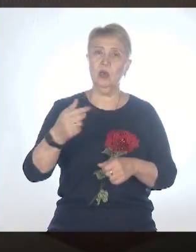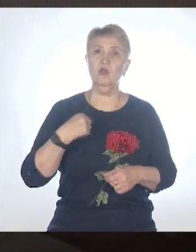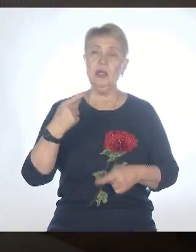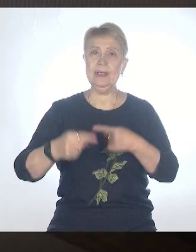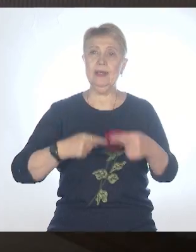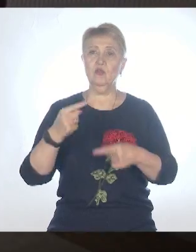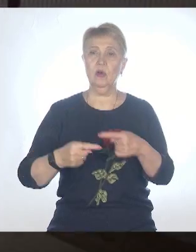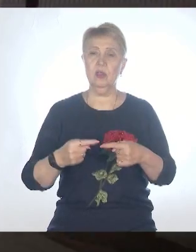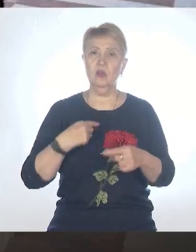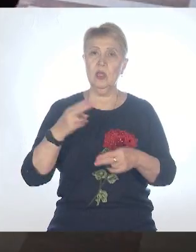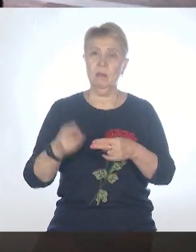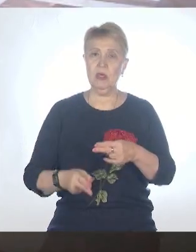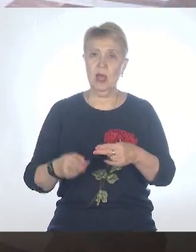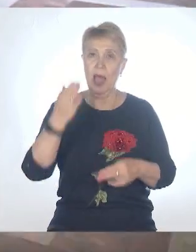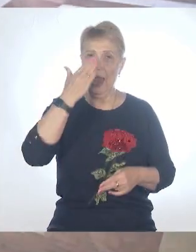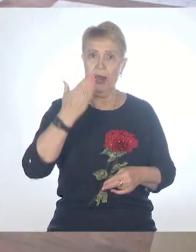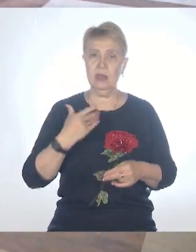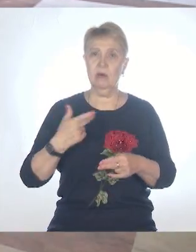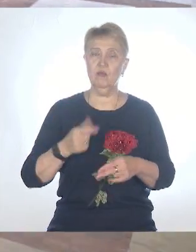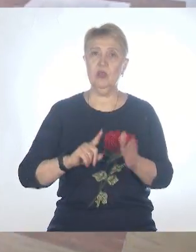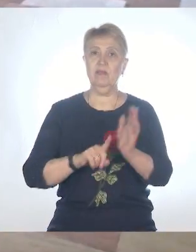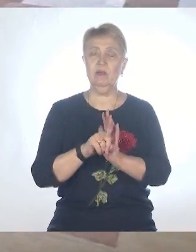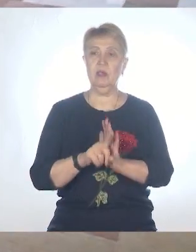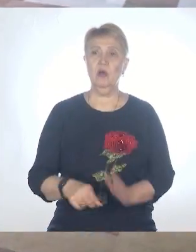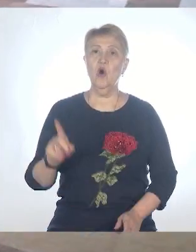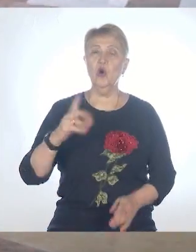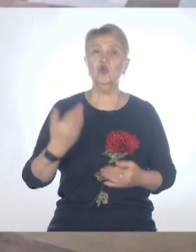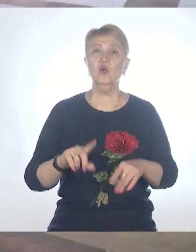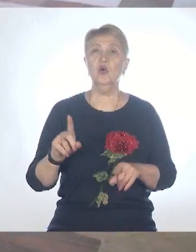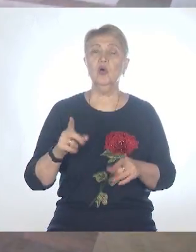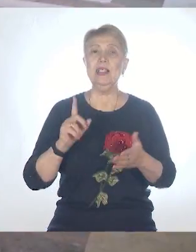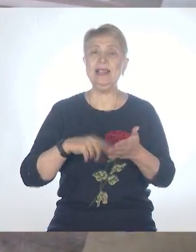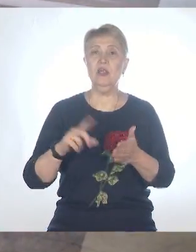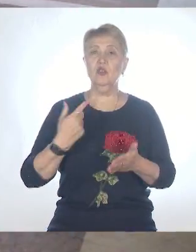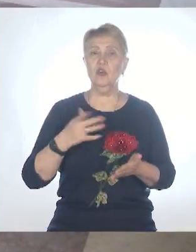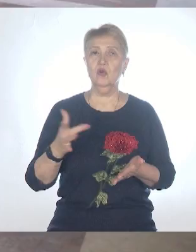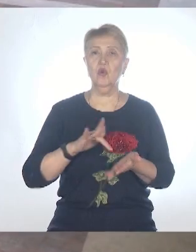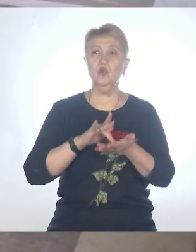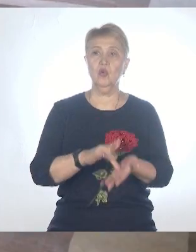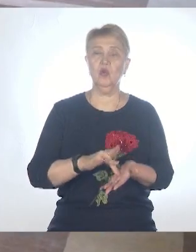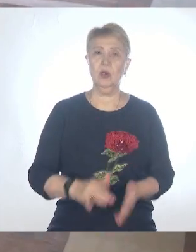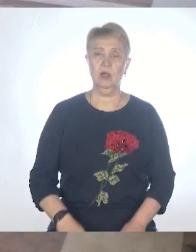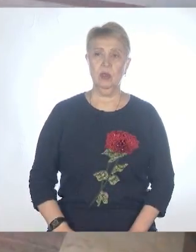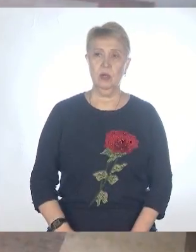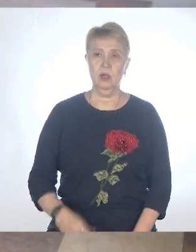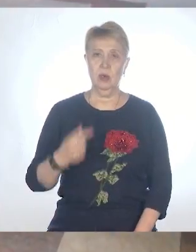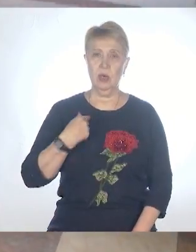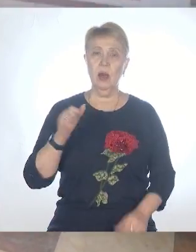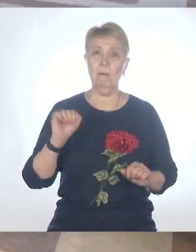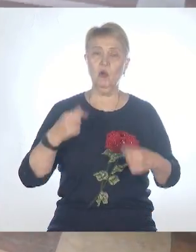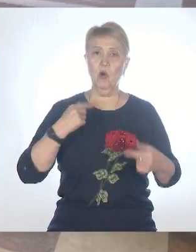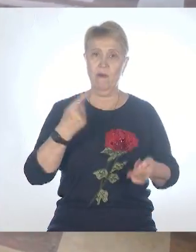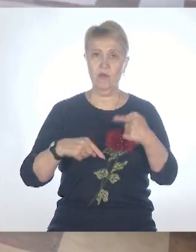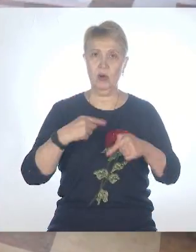нет, но осенью она снова появится. А что значит тур? То есть за какие такие услуги или за какой такой продукт я могу вернуть? Я